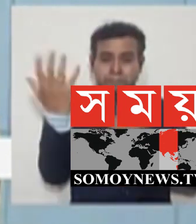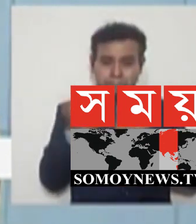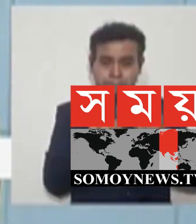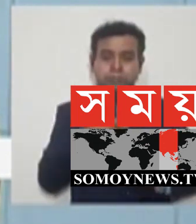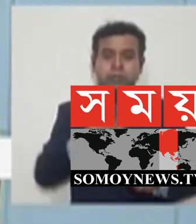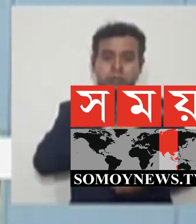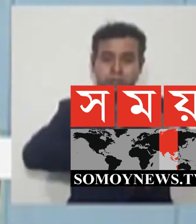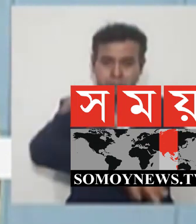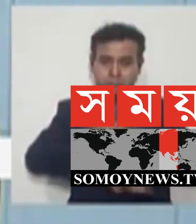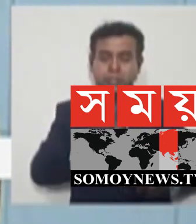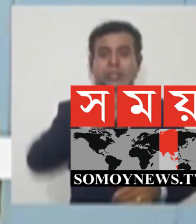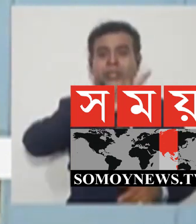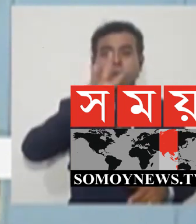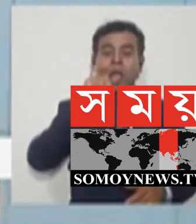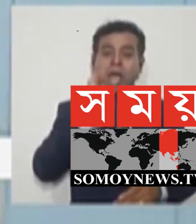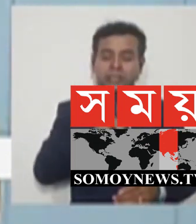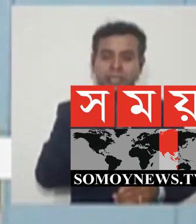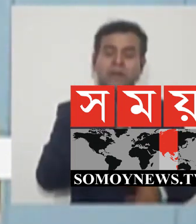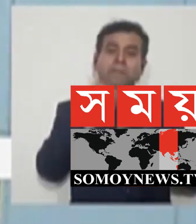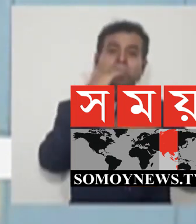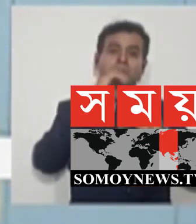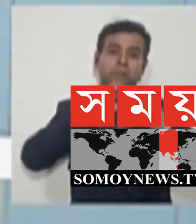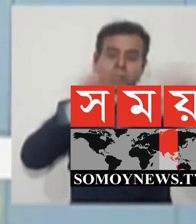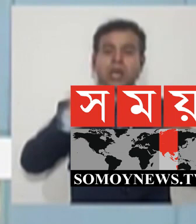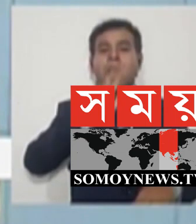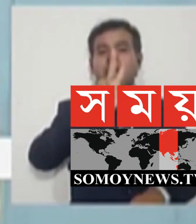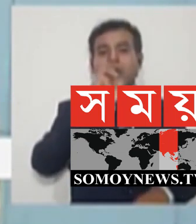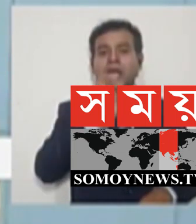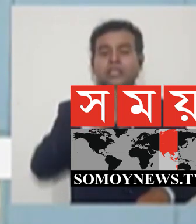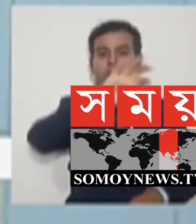এবং বিতরণ হয়েছে 8,900টি।